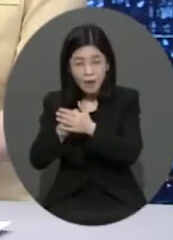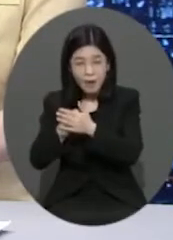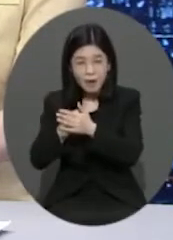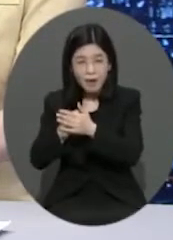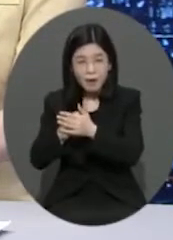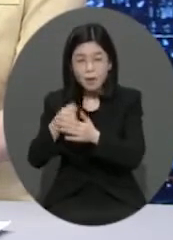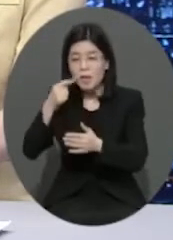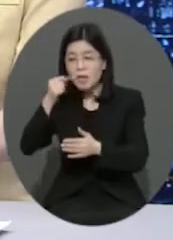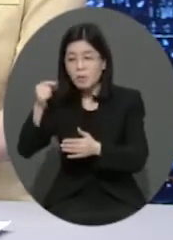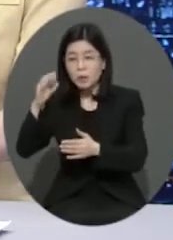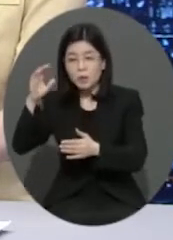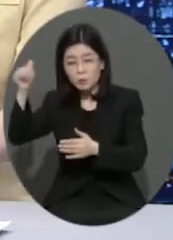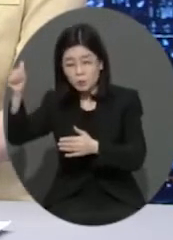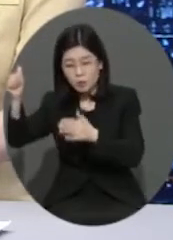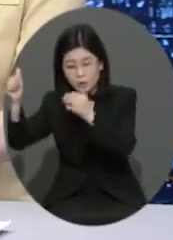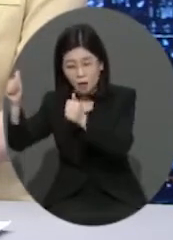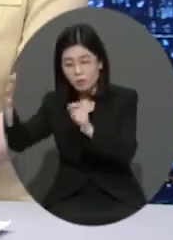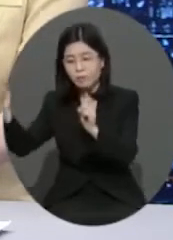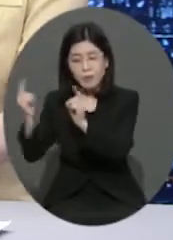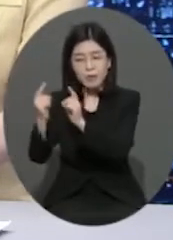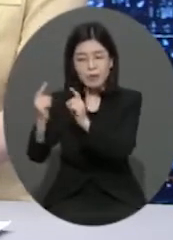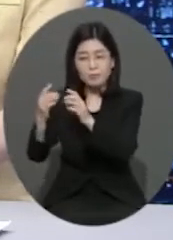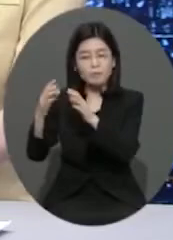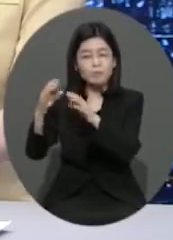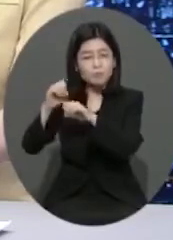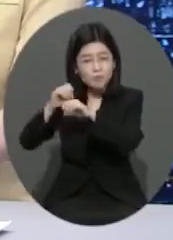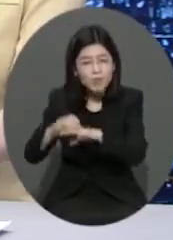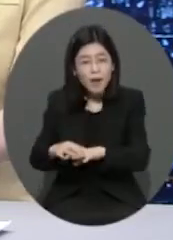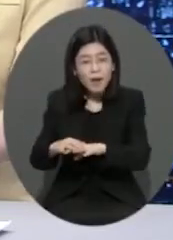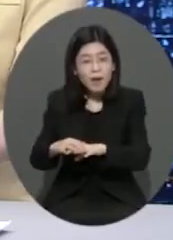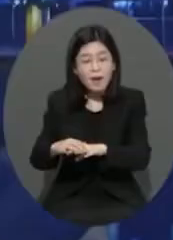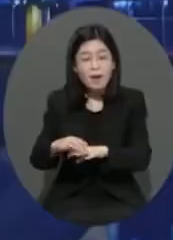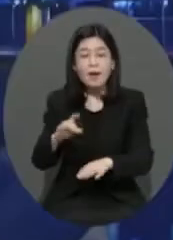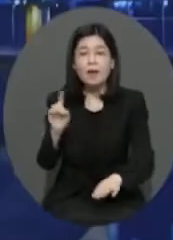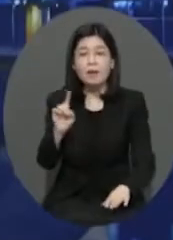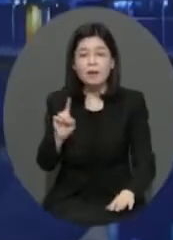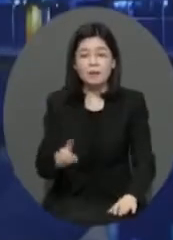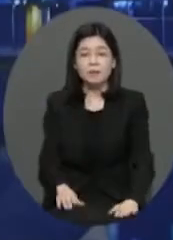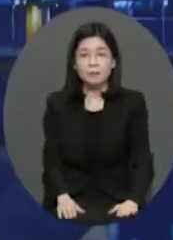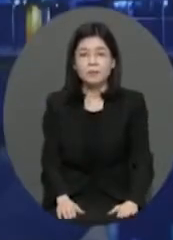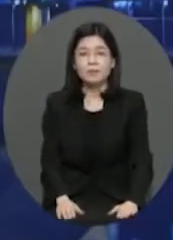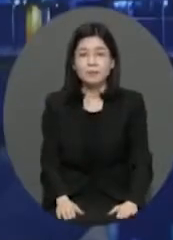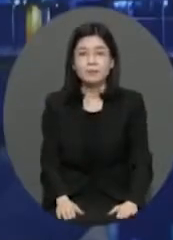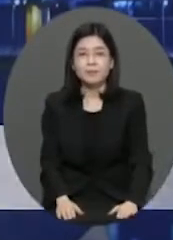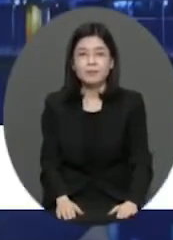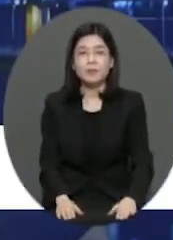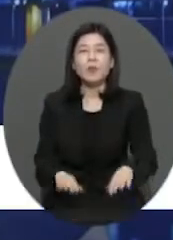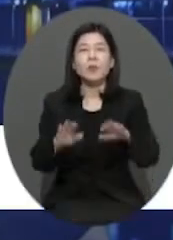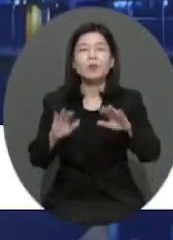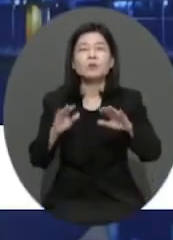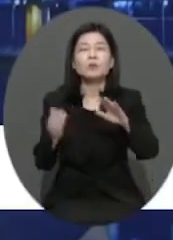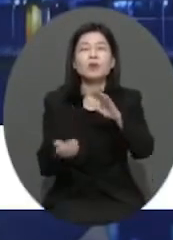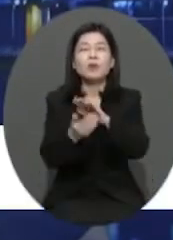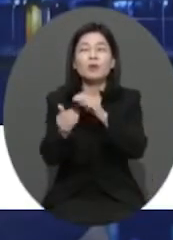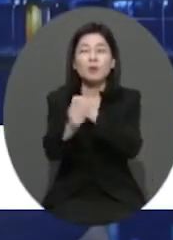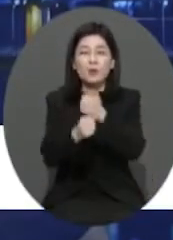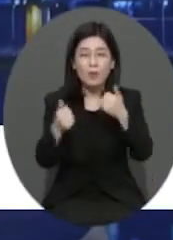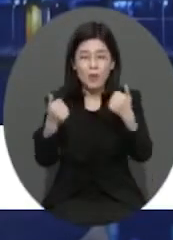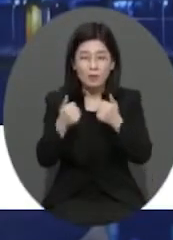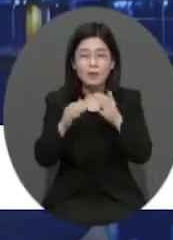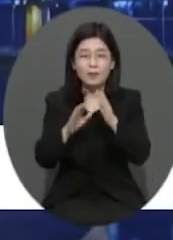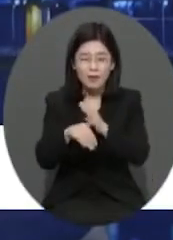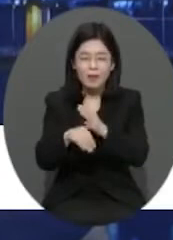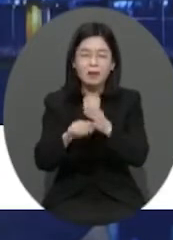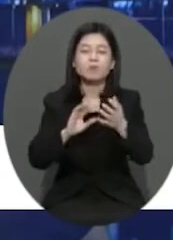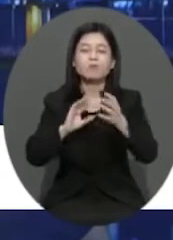이런 발표가 있었습니다 4 그 여당의 입자 먼저 들어볼까요 오늘 오전 최고 위에서도 관련된 내용들이 좀 논의가 됐습니다